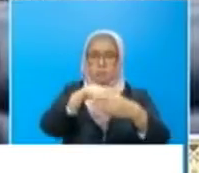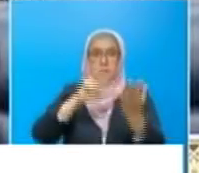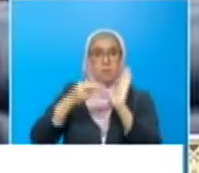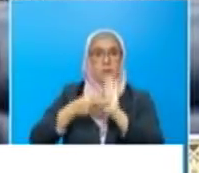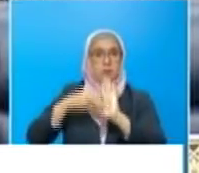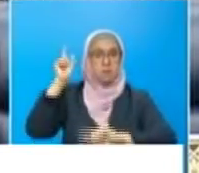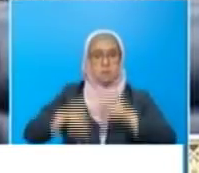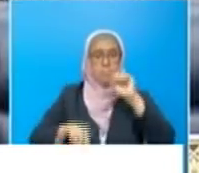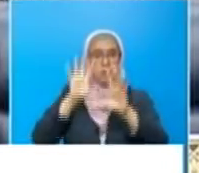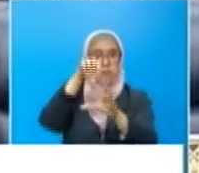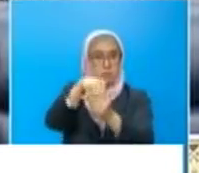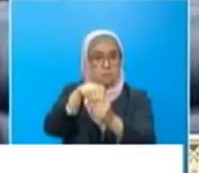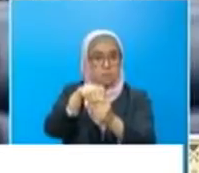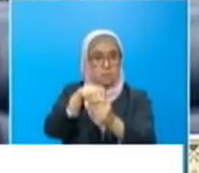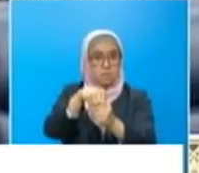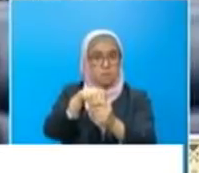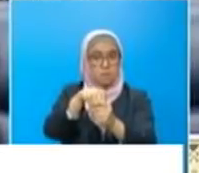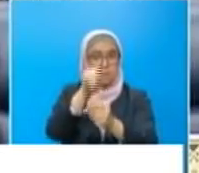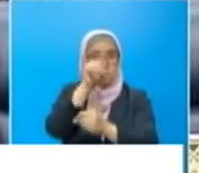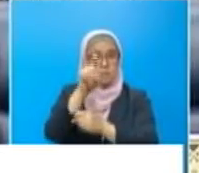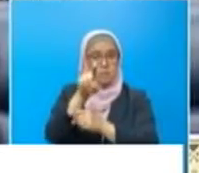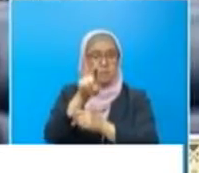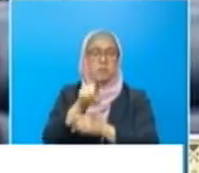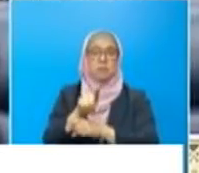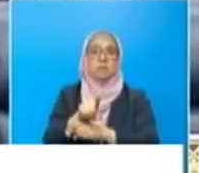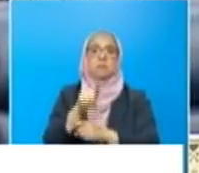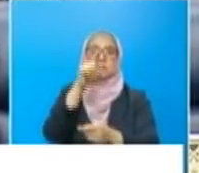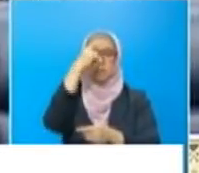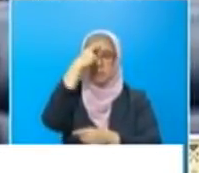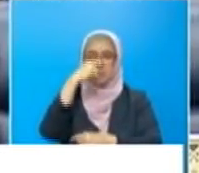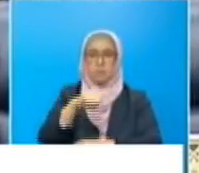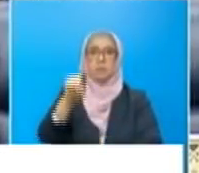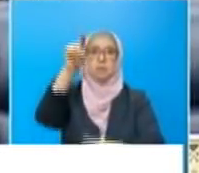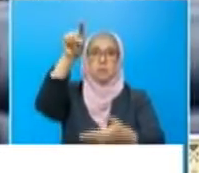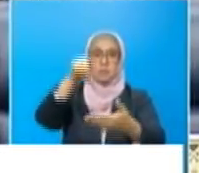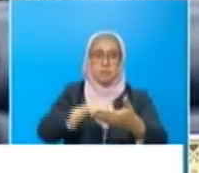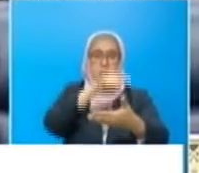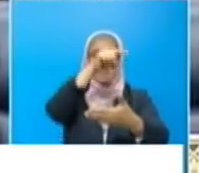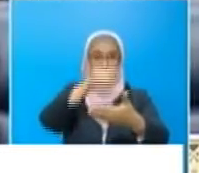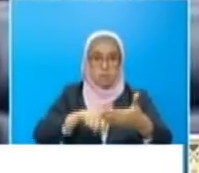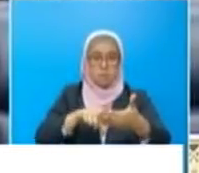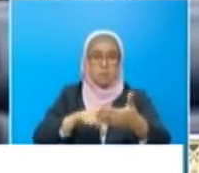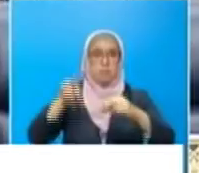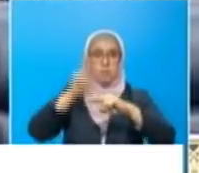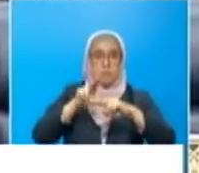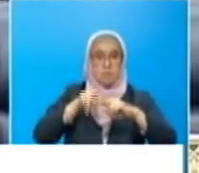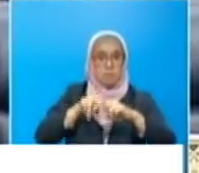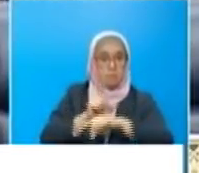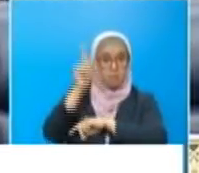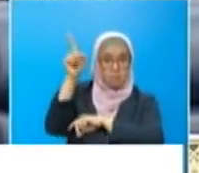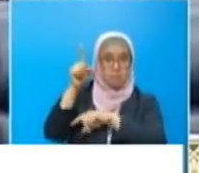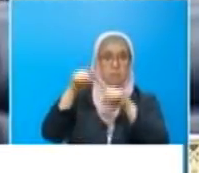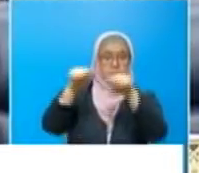mana usaha kita perlu bersedia untuk menjadi sebuah pembangkang yang